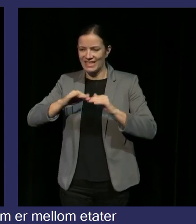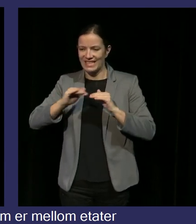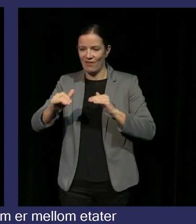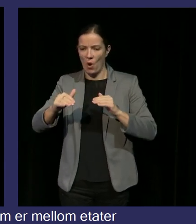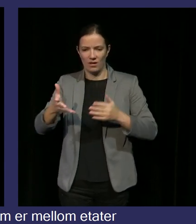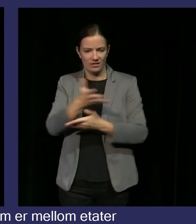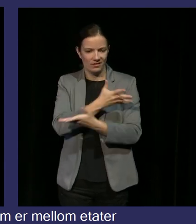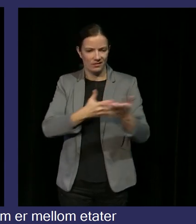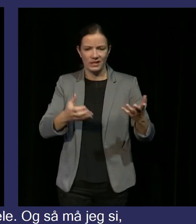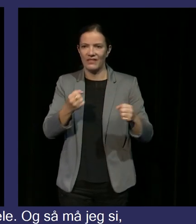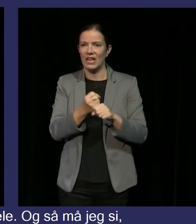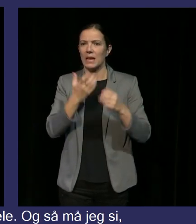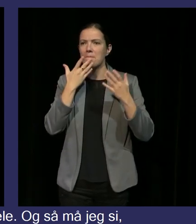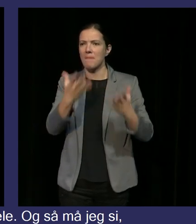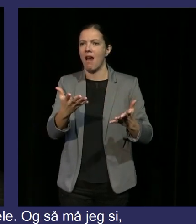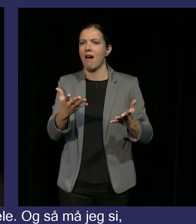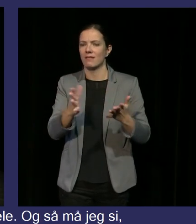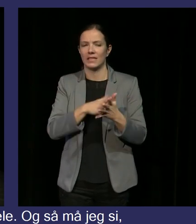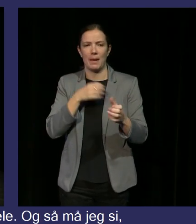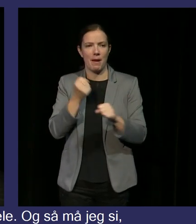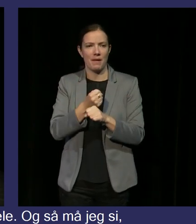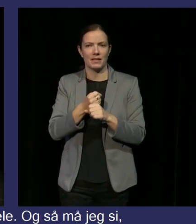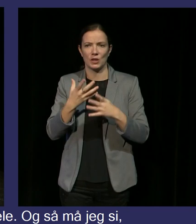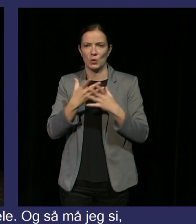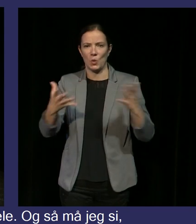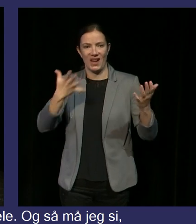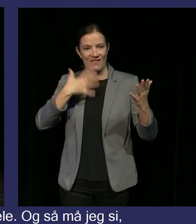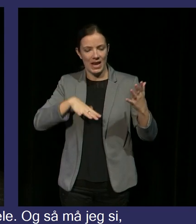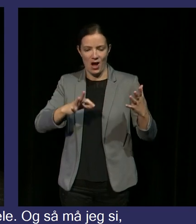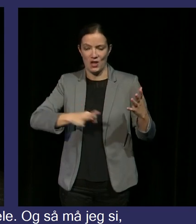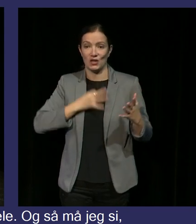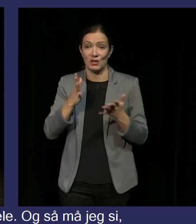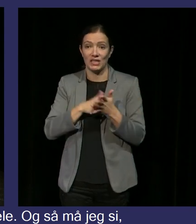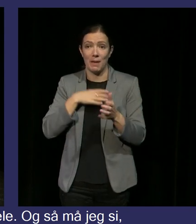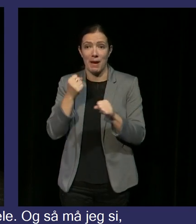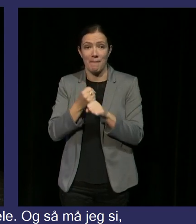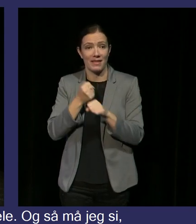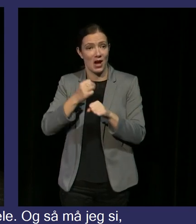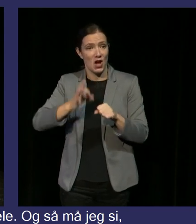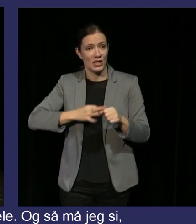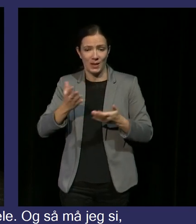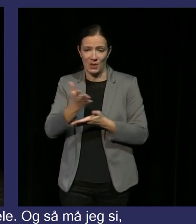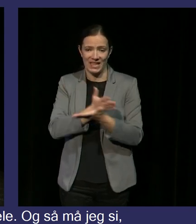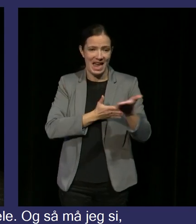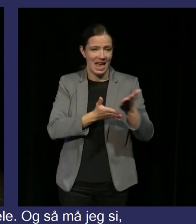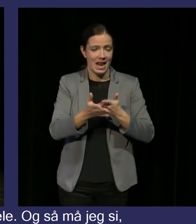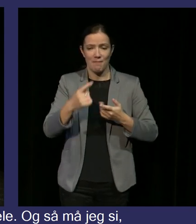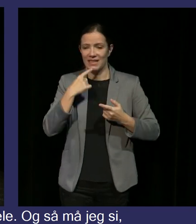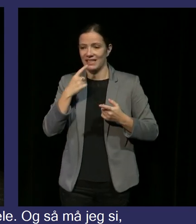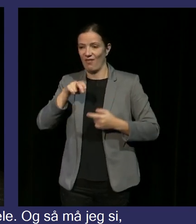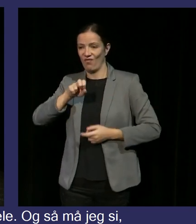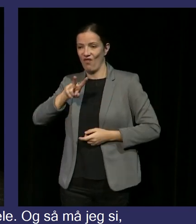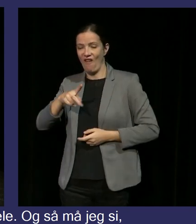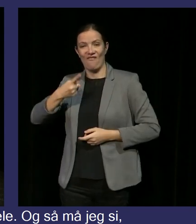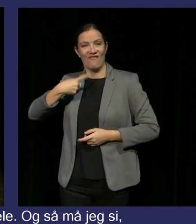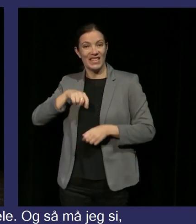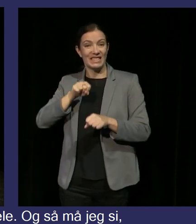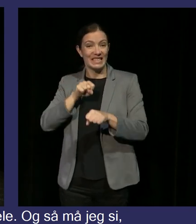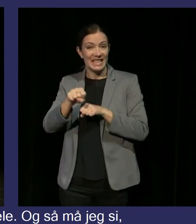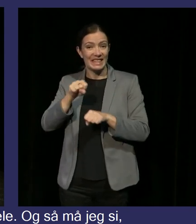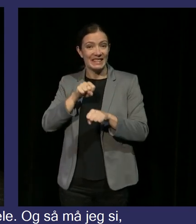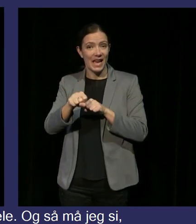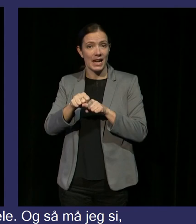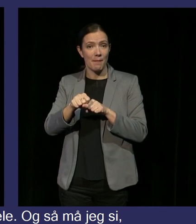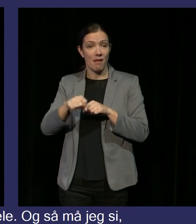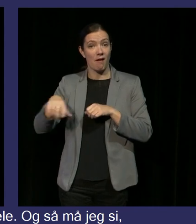så utrolig godt. Og det så stor vilje til å samarbeide og dele. Og så må jeg si for egen del, i NAV så sliter vi jo med at